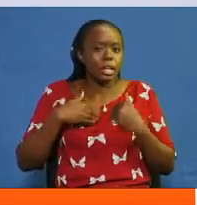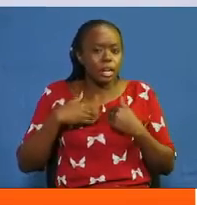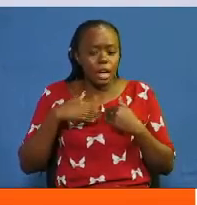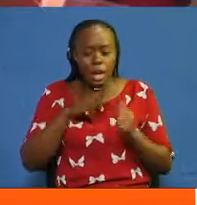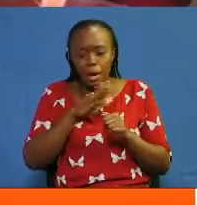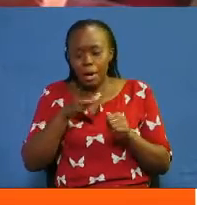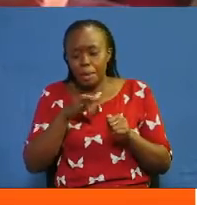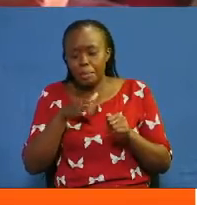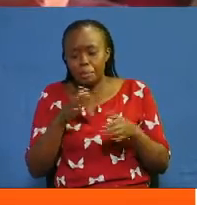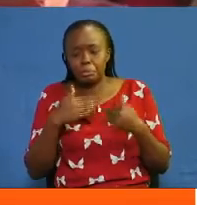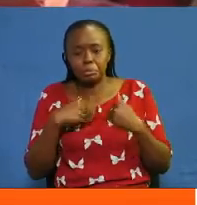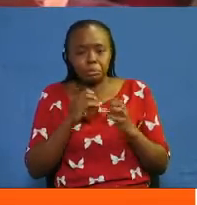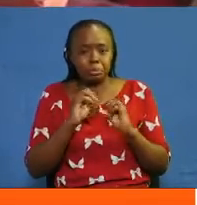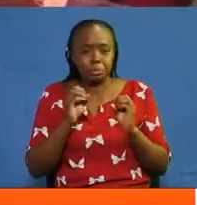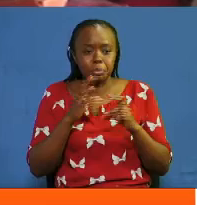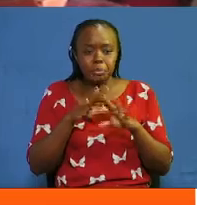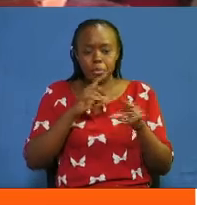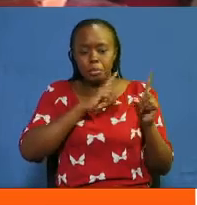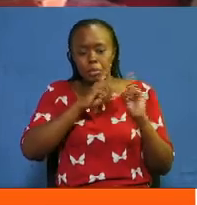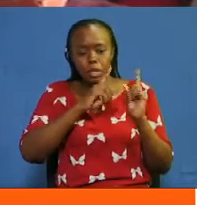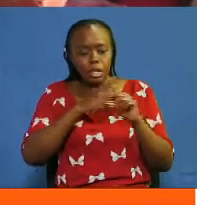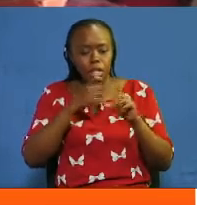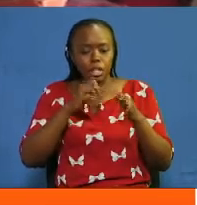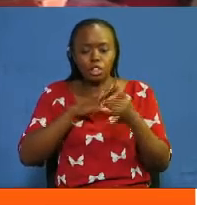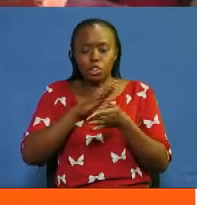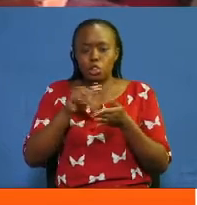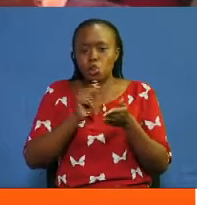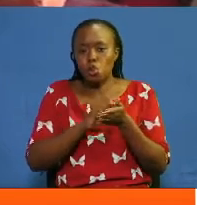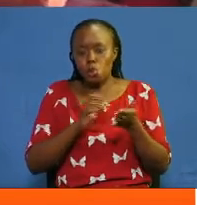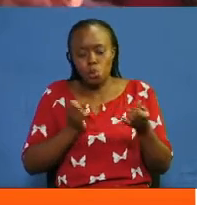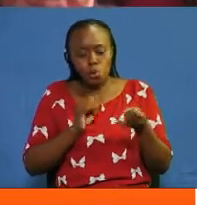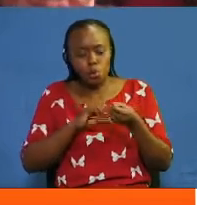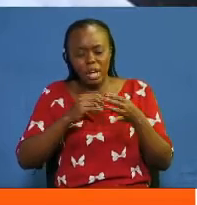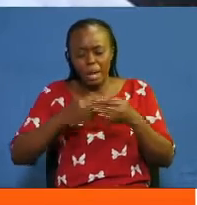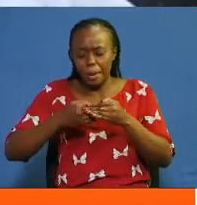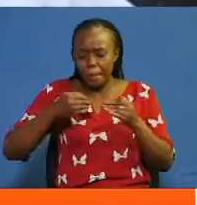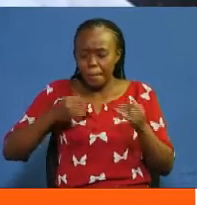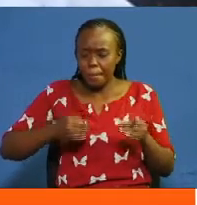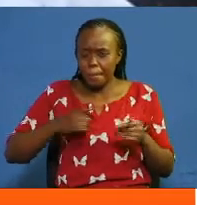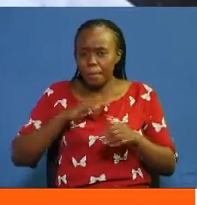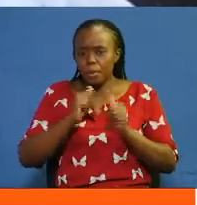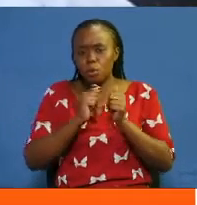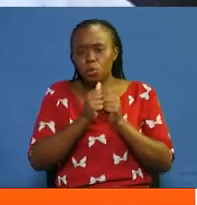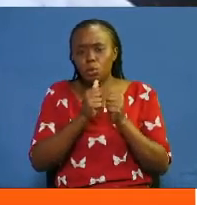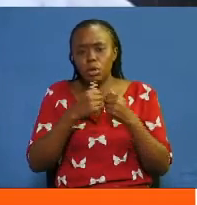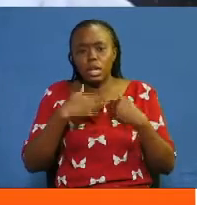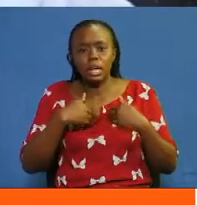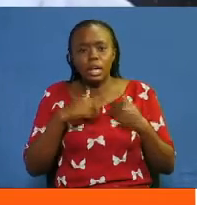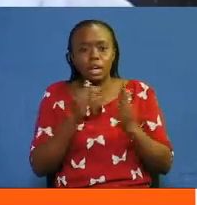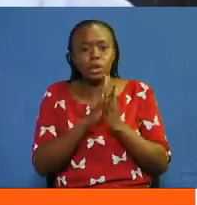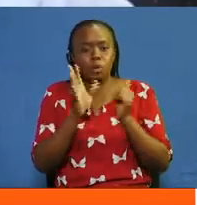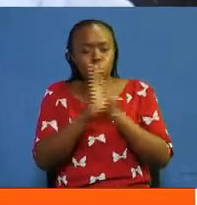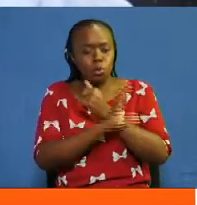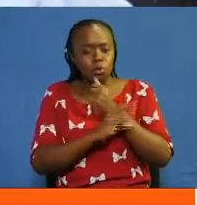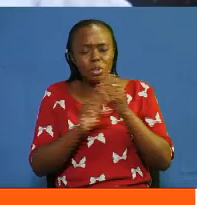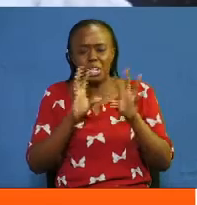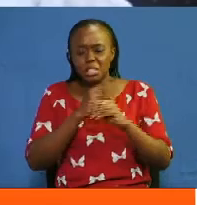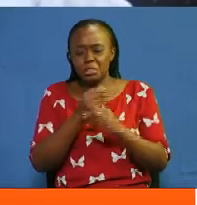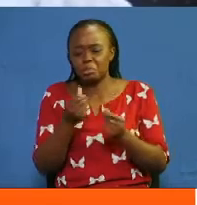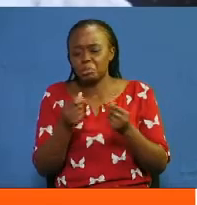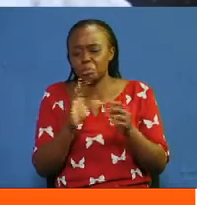pahali tunafika. Safari ya kupunguza utamaduni wa kurudisha elimu ya mtoto wa kike nyuma ambao umekita sana katika jamii haijakuwa